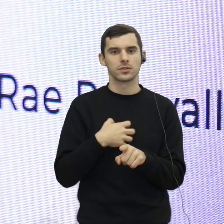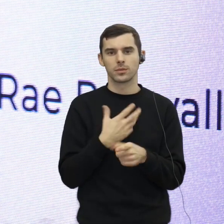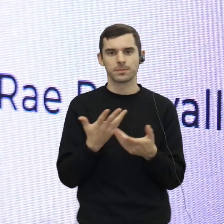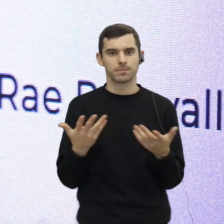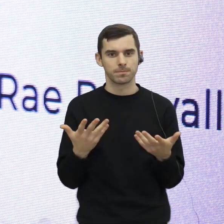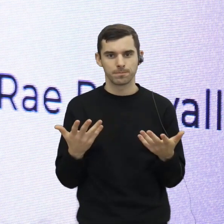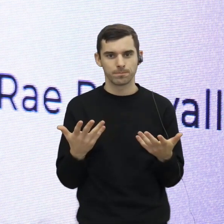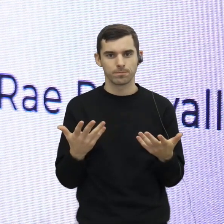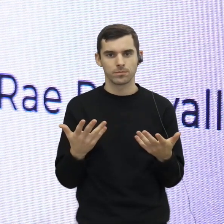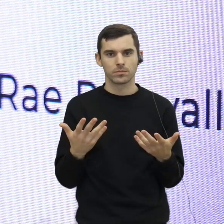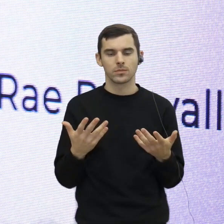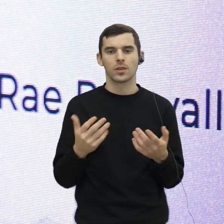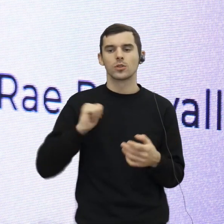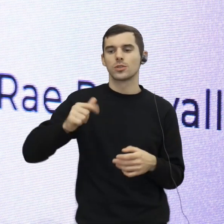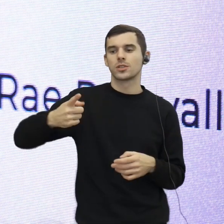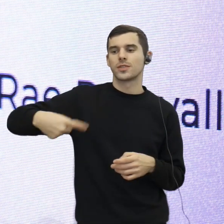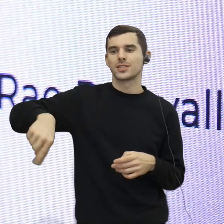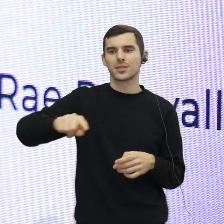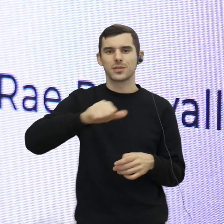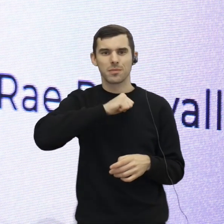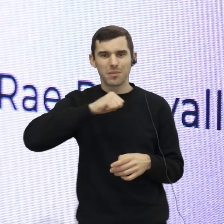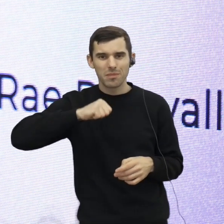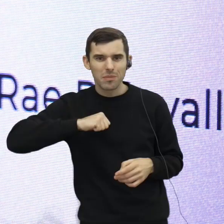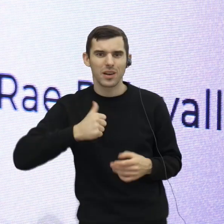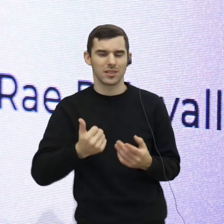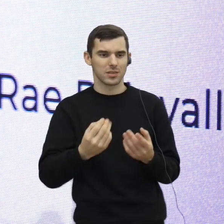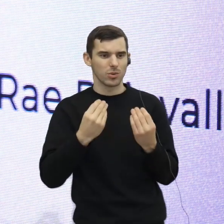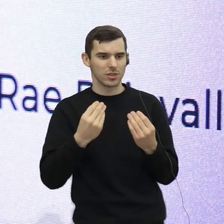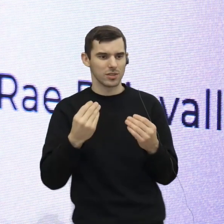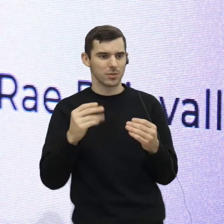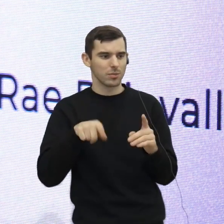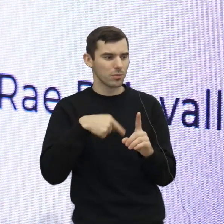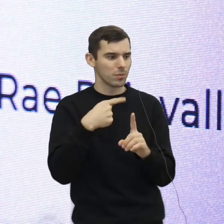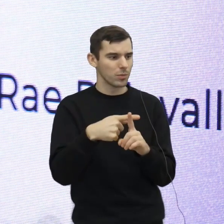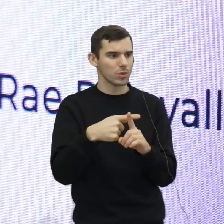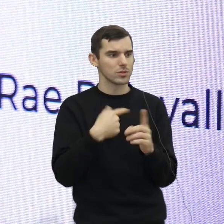kažkaip šviestis žmonėms ir išmokti bendrauti.